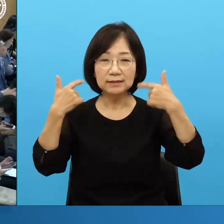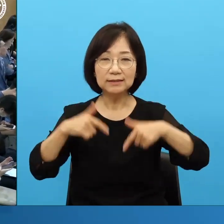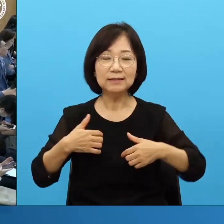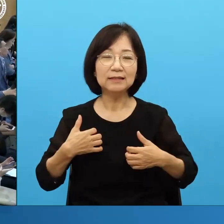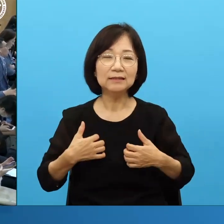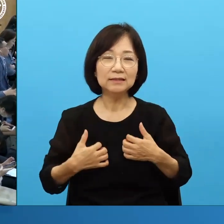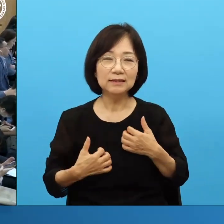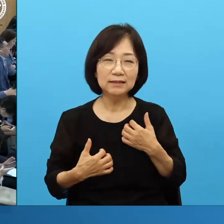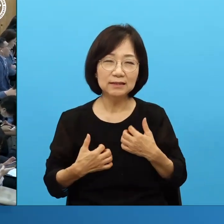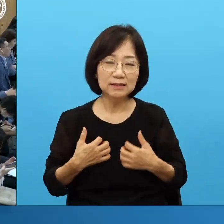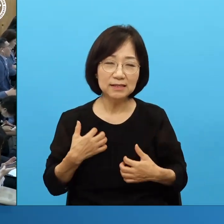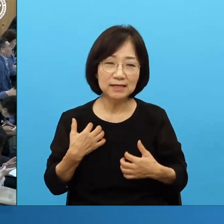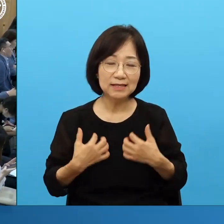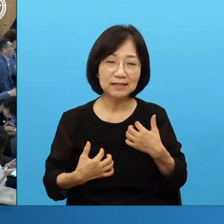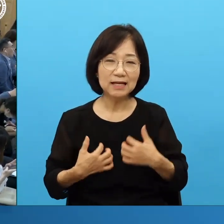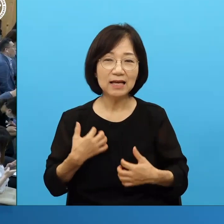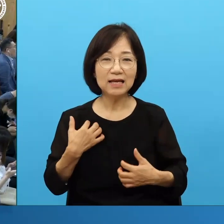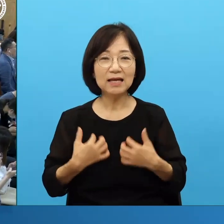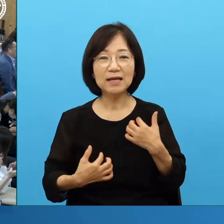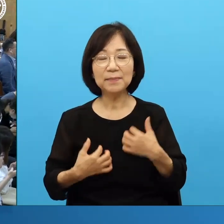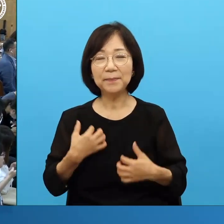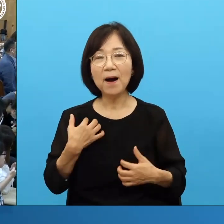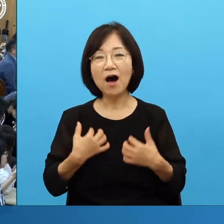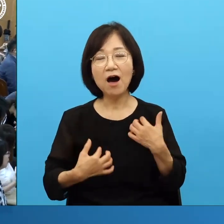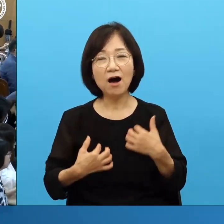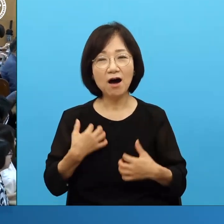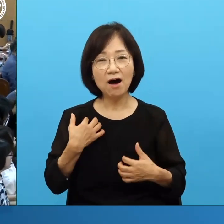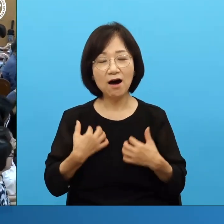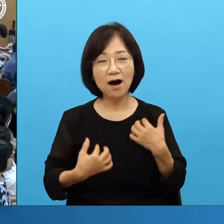언약을 늘